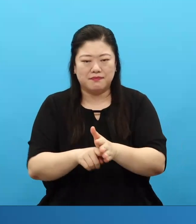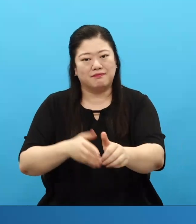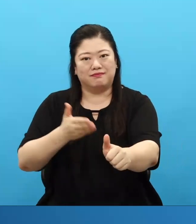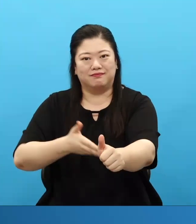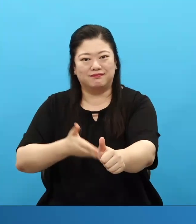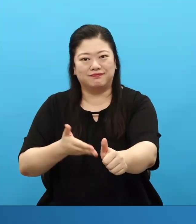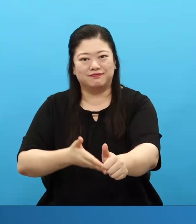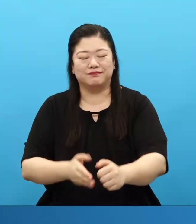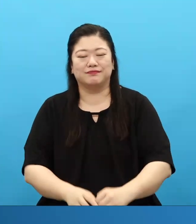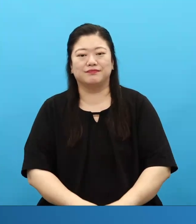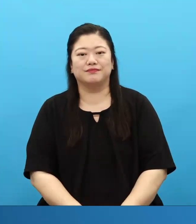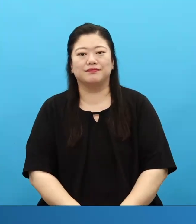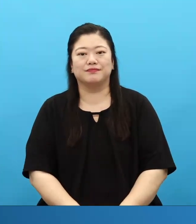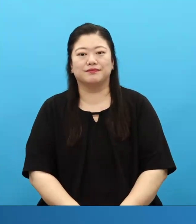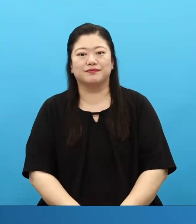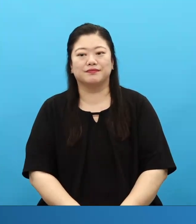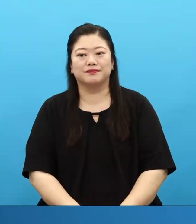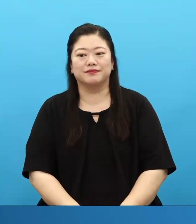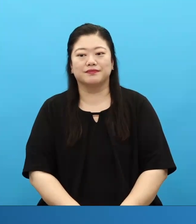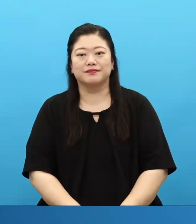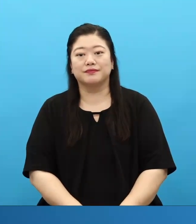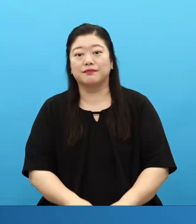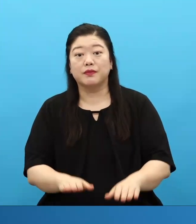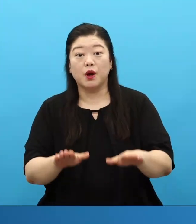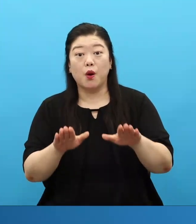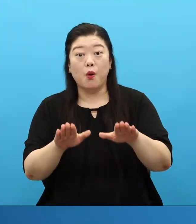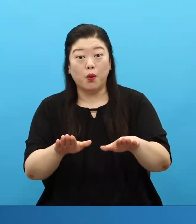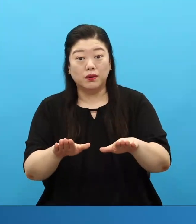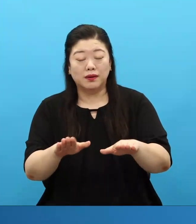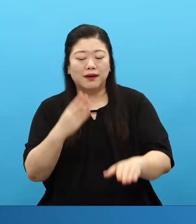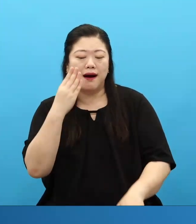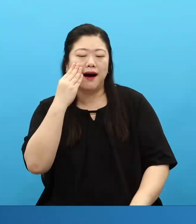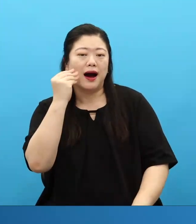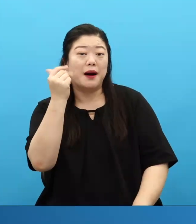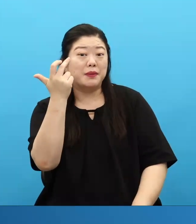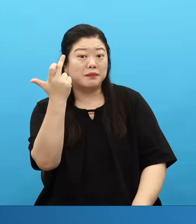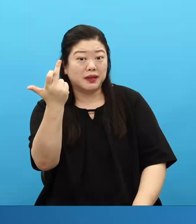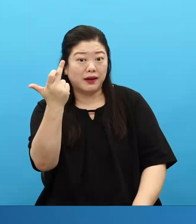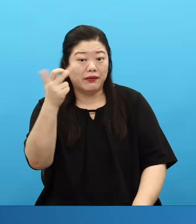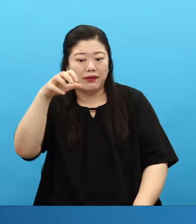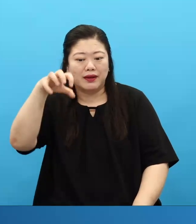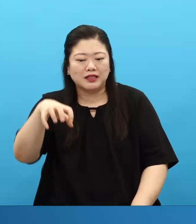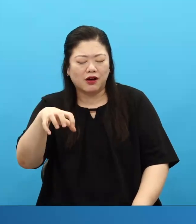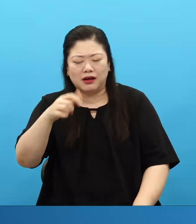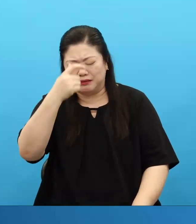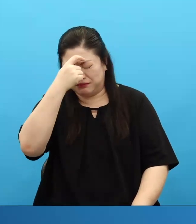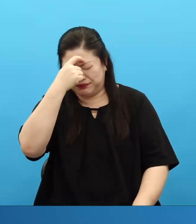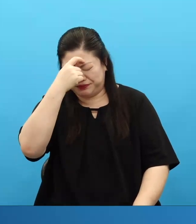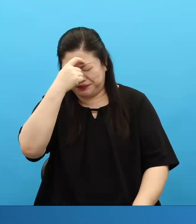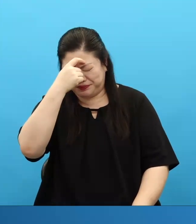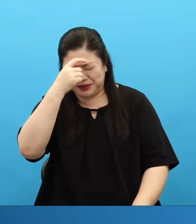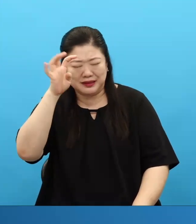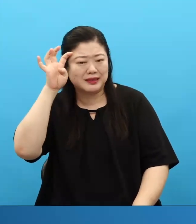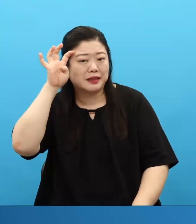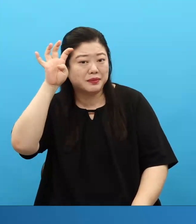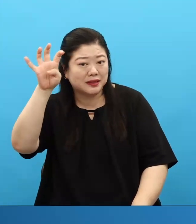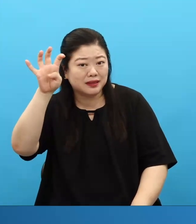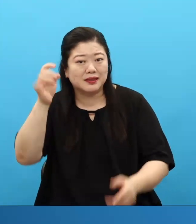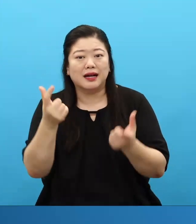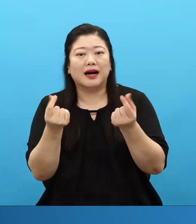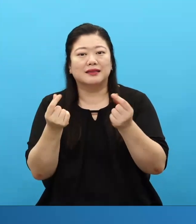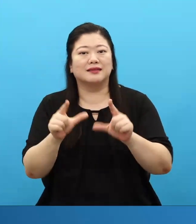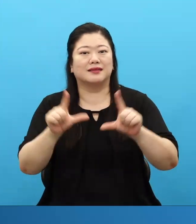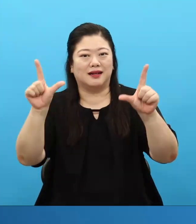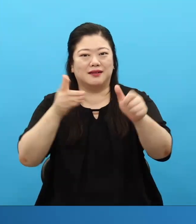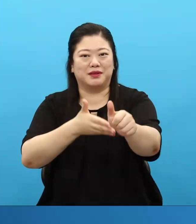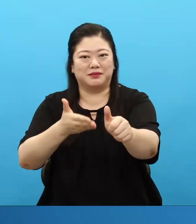sake of worship tomorrow. 오늘이 감남산 40일처럼 기도가 시작돼요. And may you begin prayer like the 40 days on the Mount of Olives.